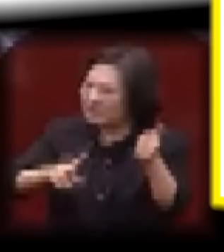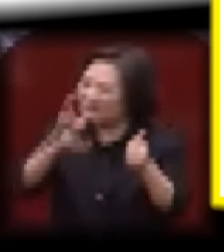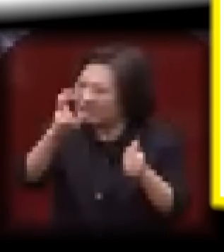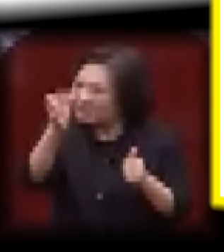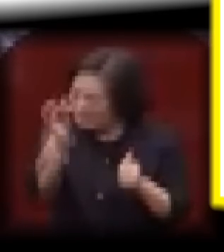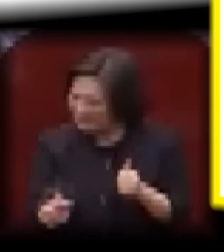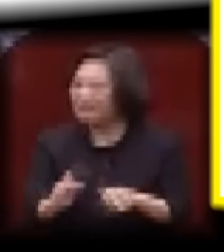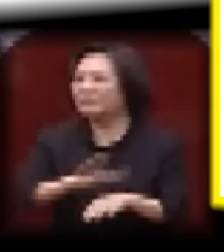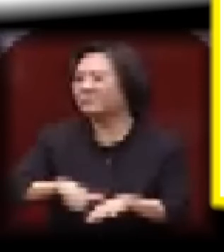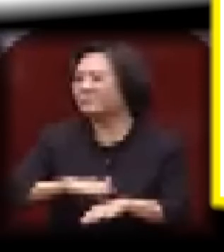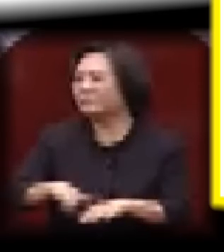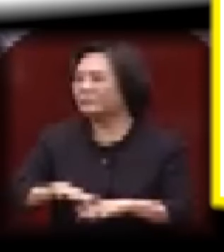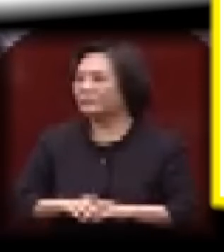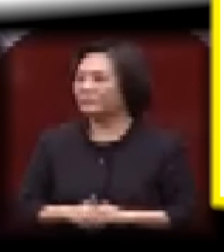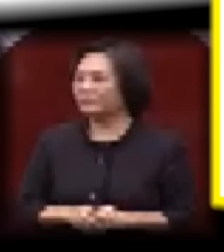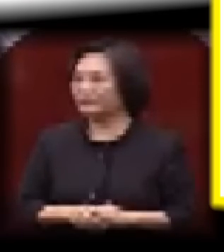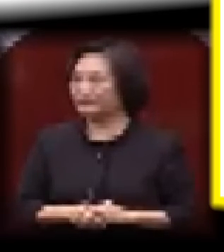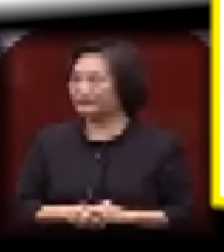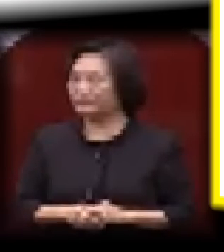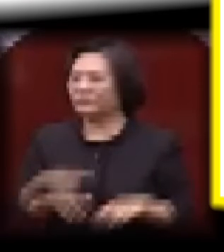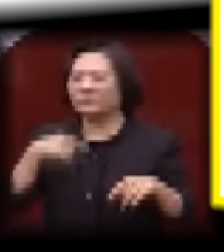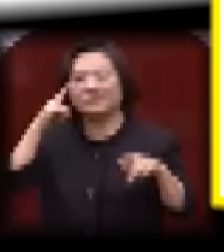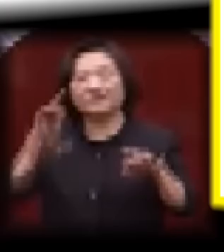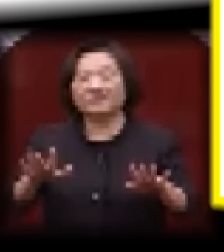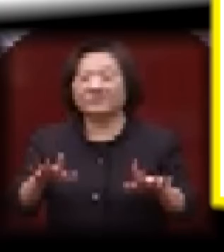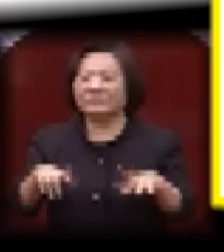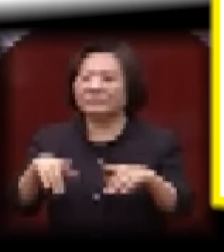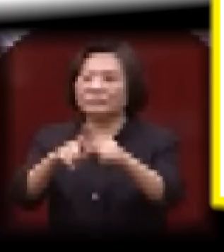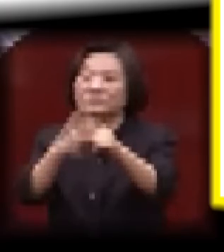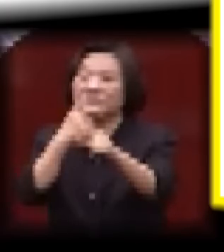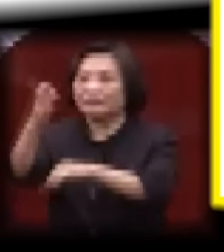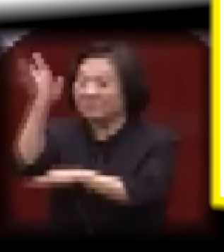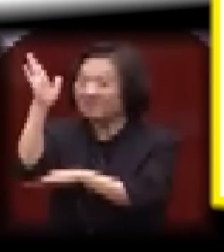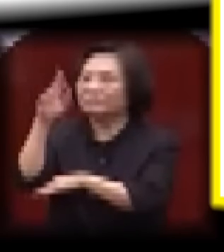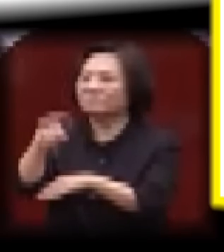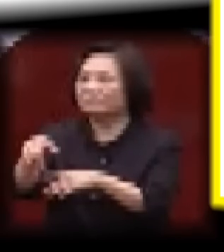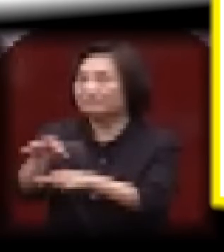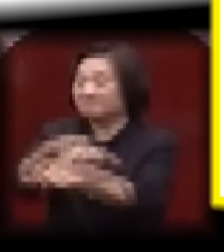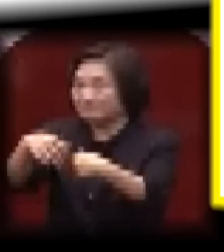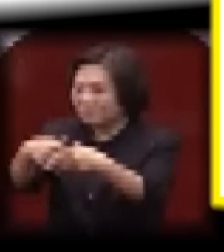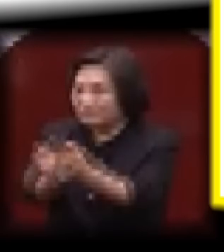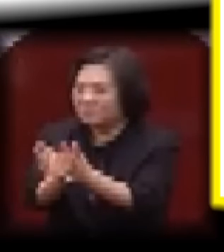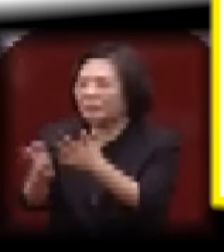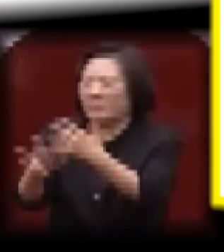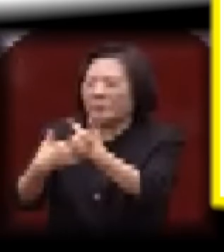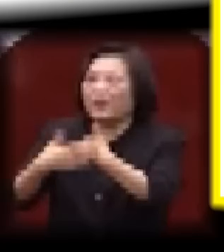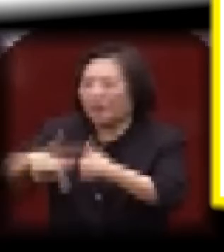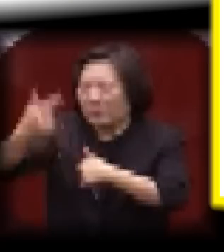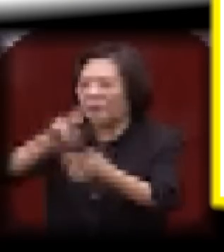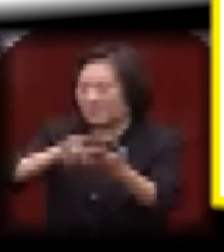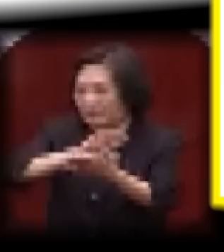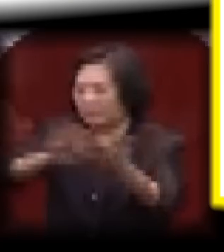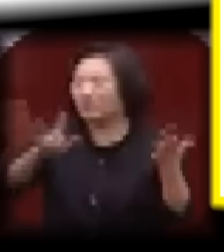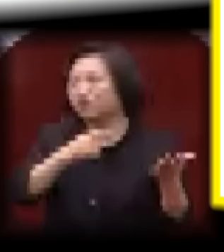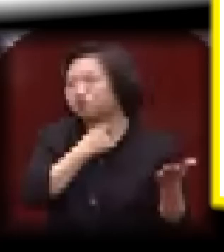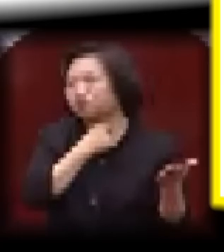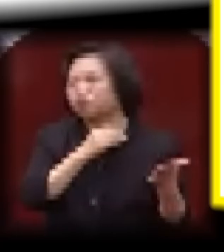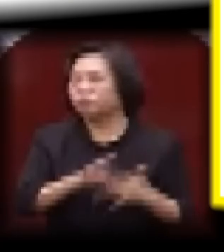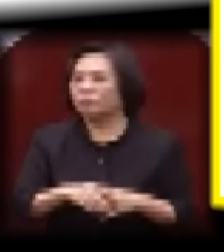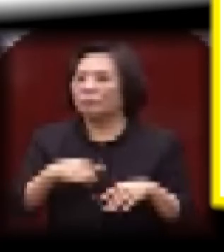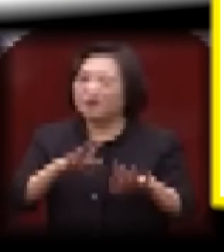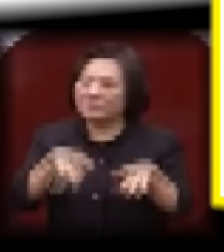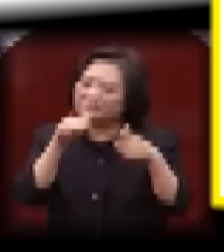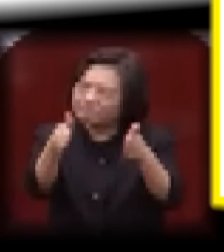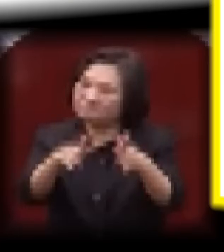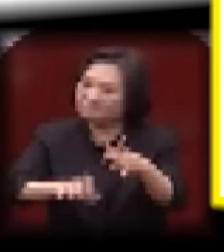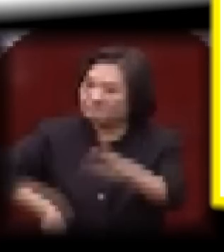个案子中央政府应当尽速解决的。所以不过我们现在就看投审会怎么